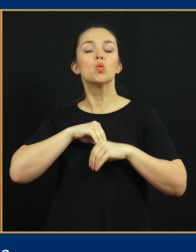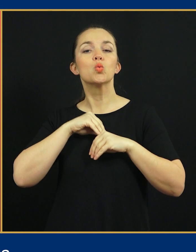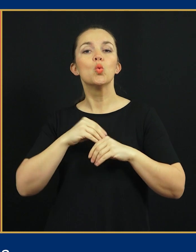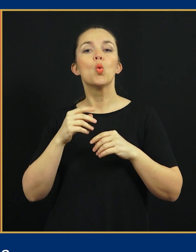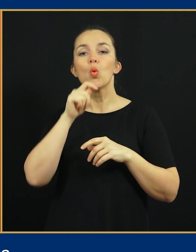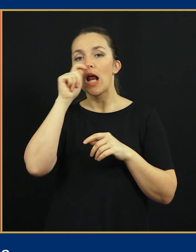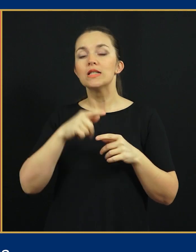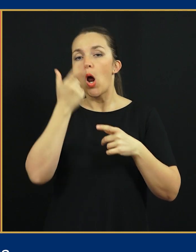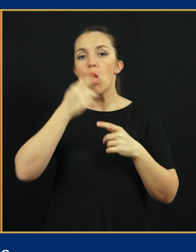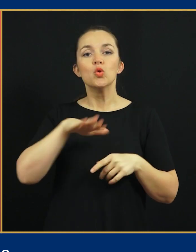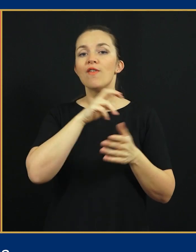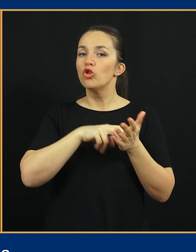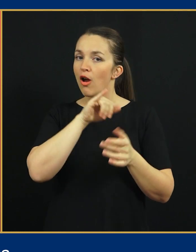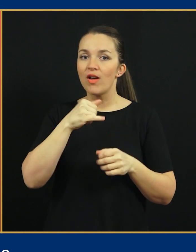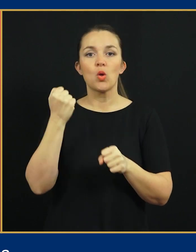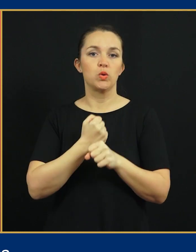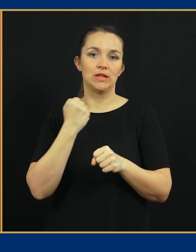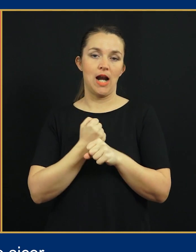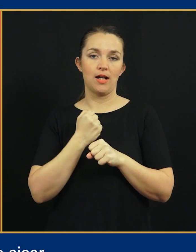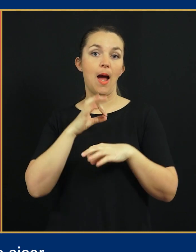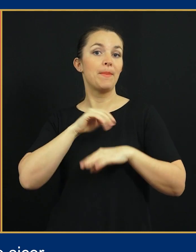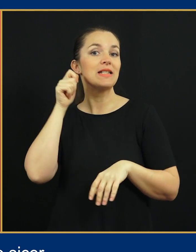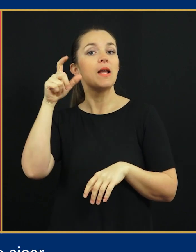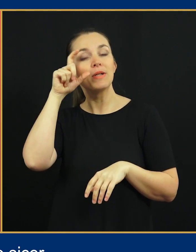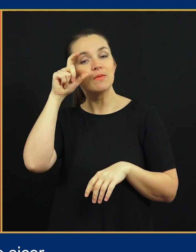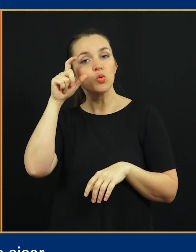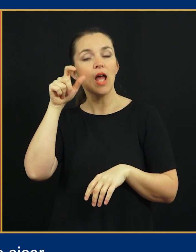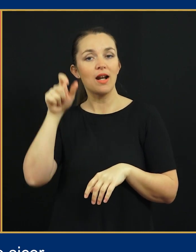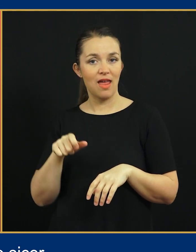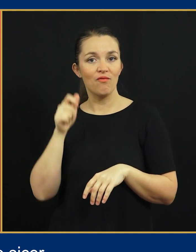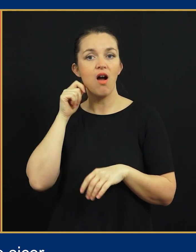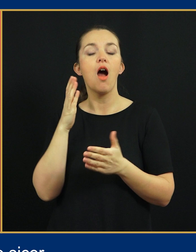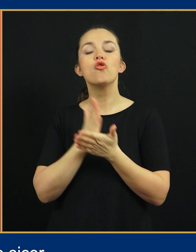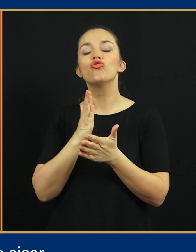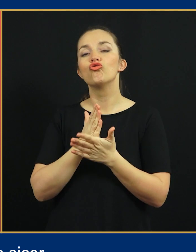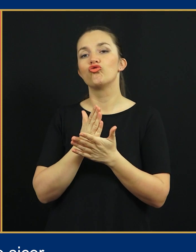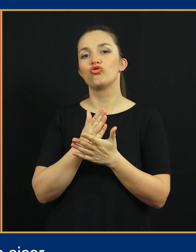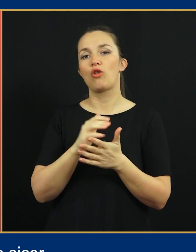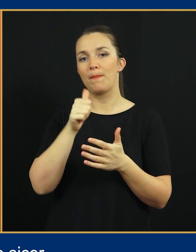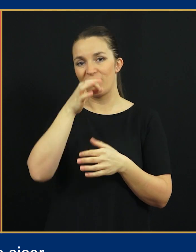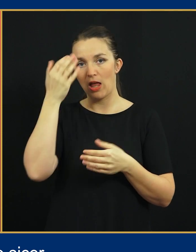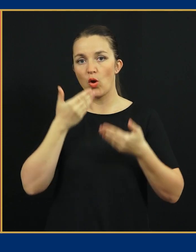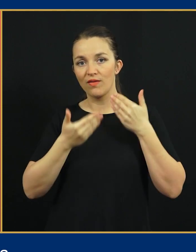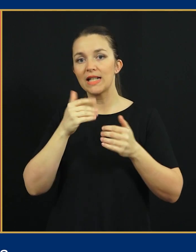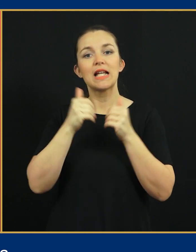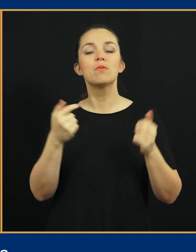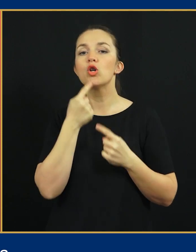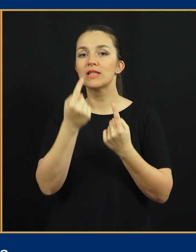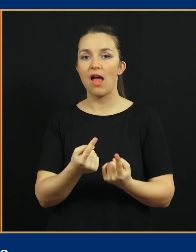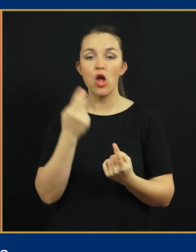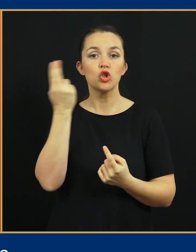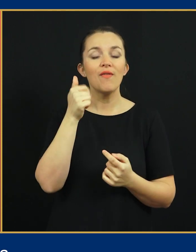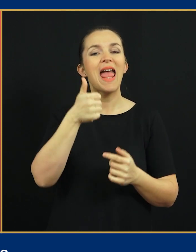ukrajinskega ljudstva še vedno vztraja. Predsednica Pirc Musar je sicer že prvi dan konference izpostavila, da je